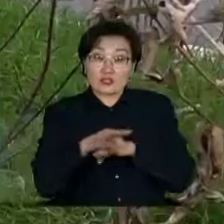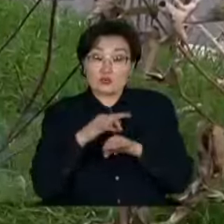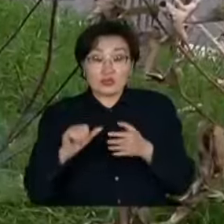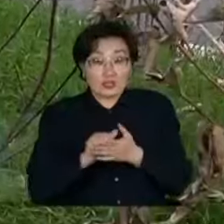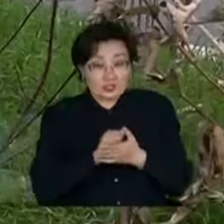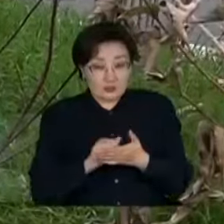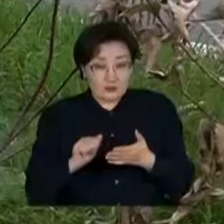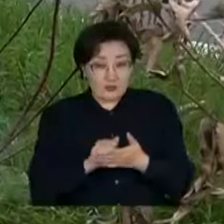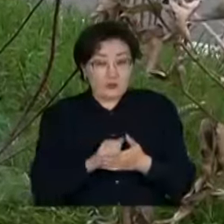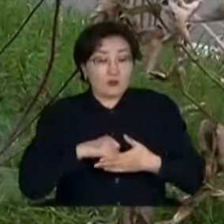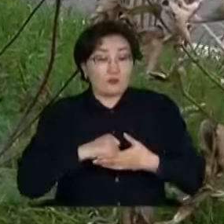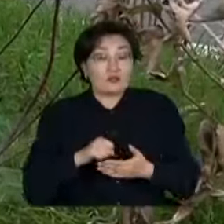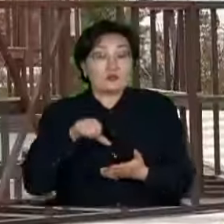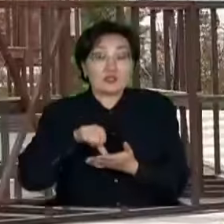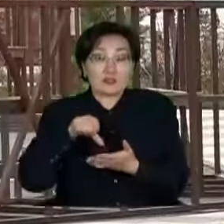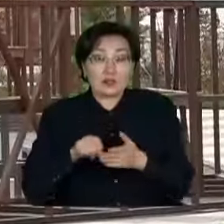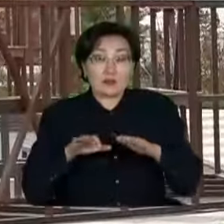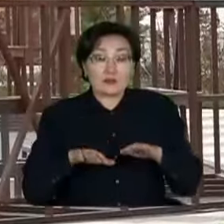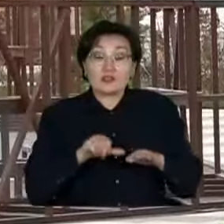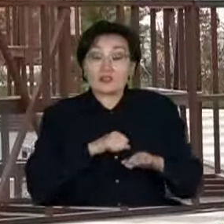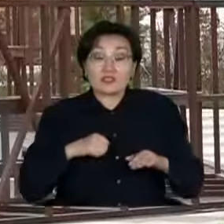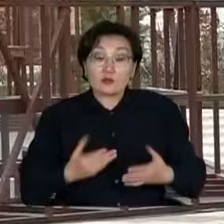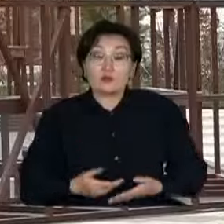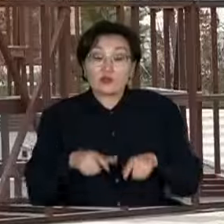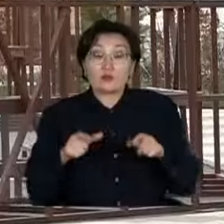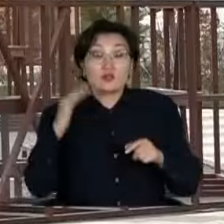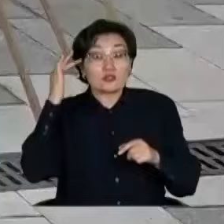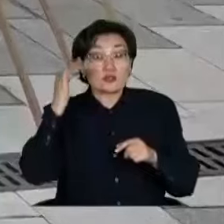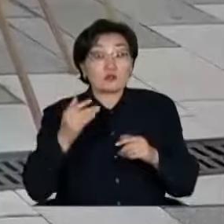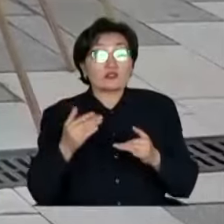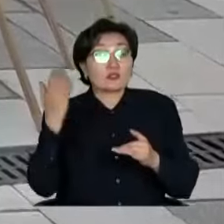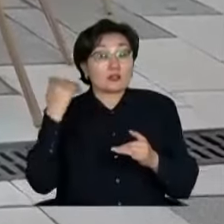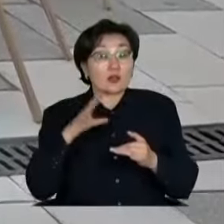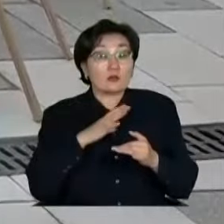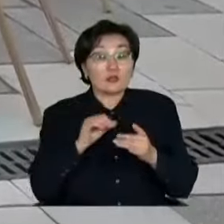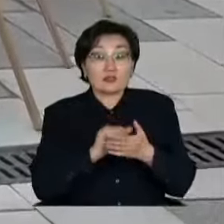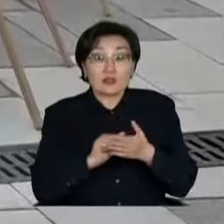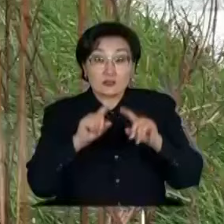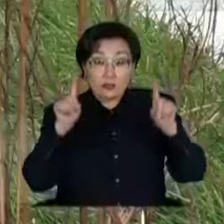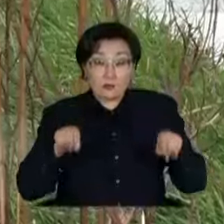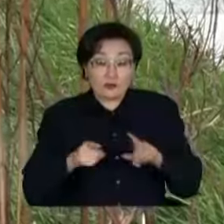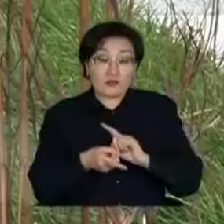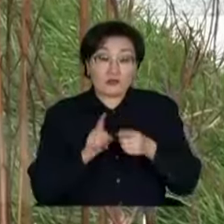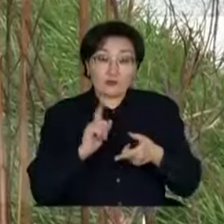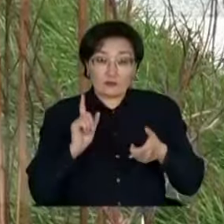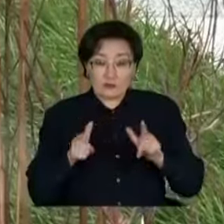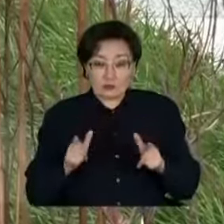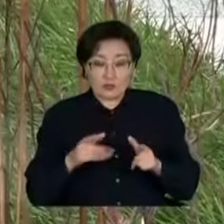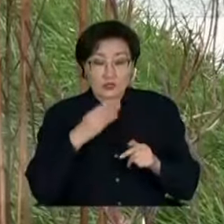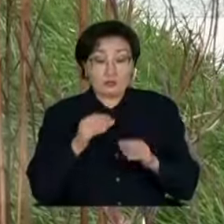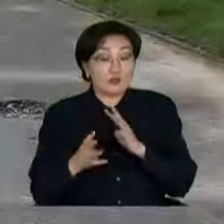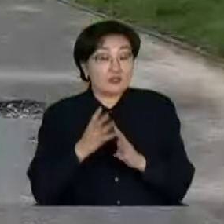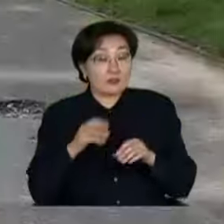проектно-сметной документации принимали участие местные жители. Теперь их мечта, что недавно была на бумаге, превращается в реальность. В свою